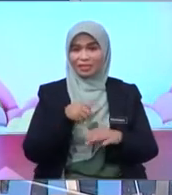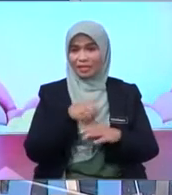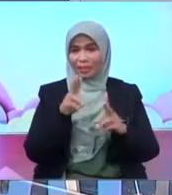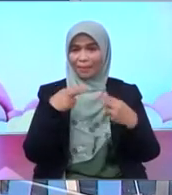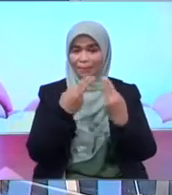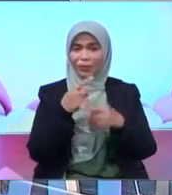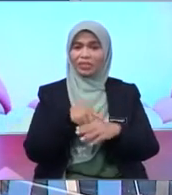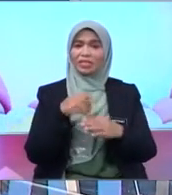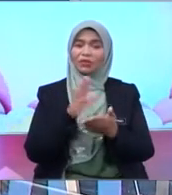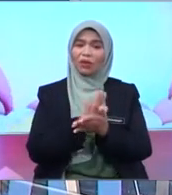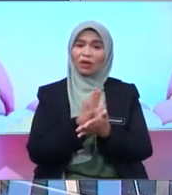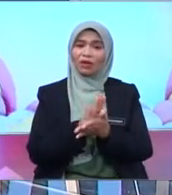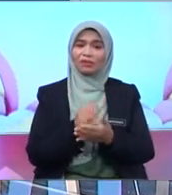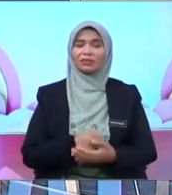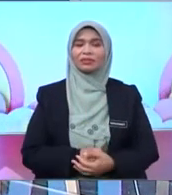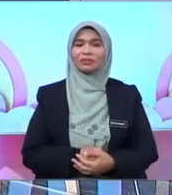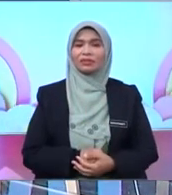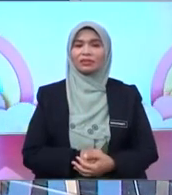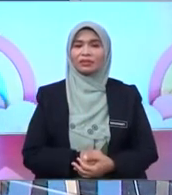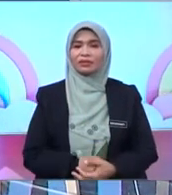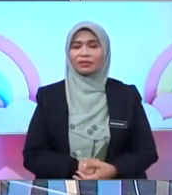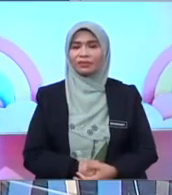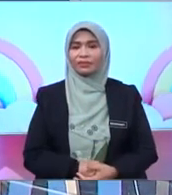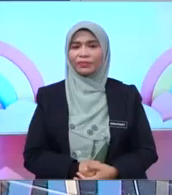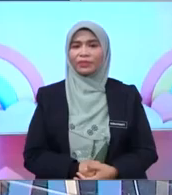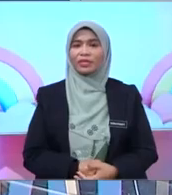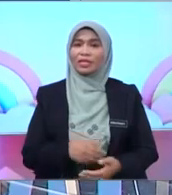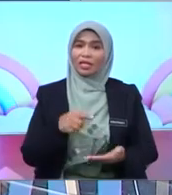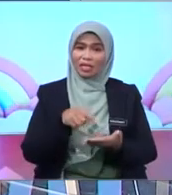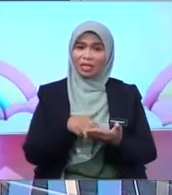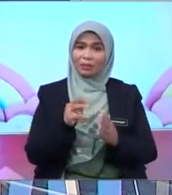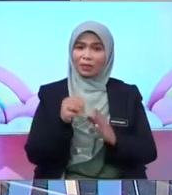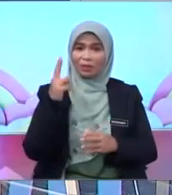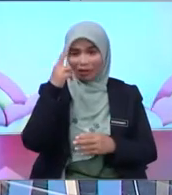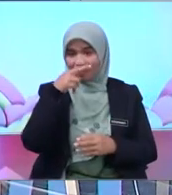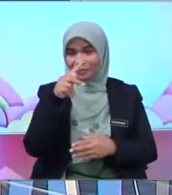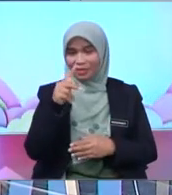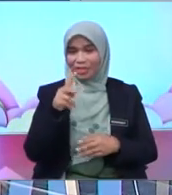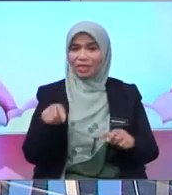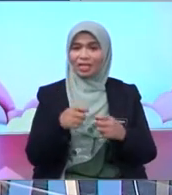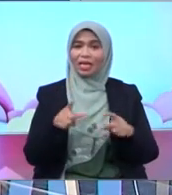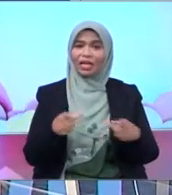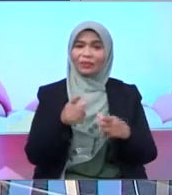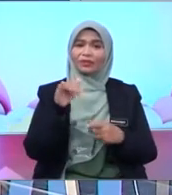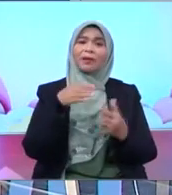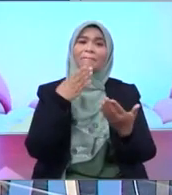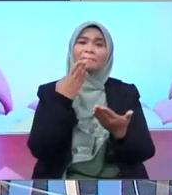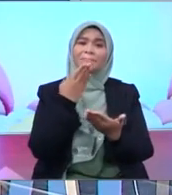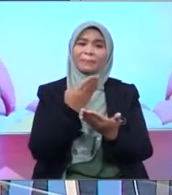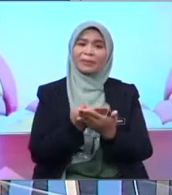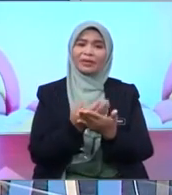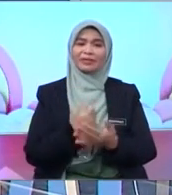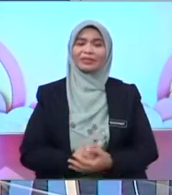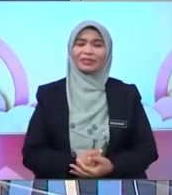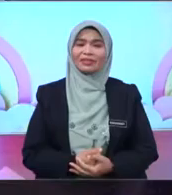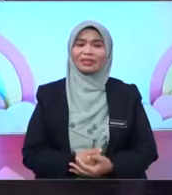betul kalau kita berdiri tegak semasa menyanyikan lagu negaraku ini merupakan tingkah laku yang baik Iya betul